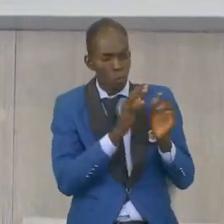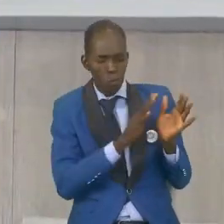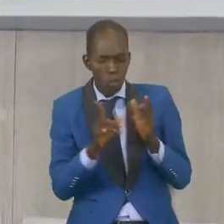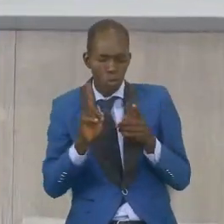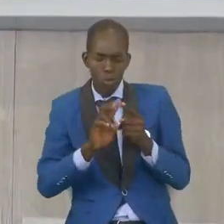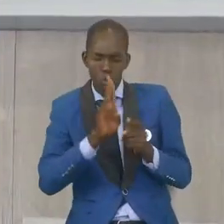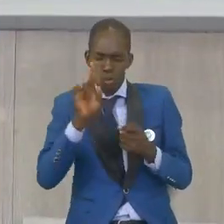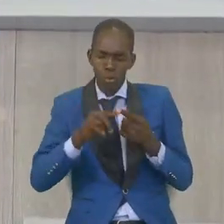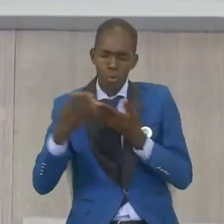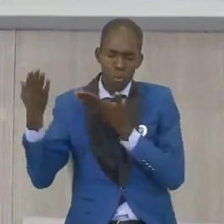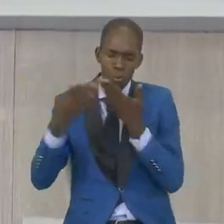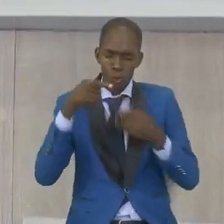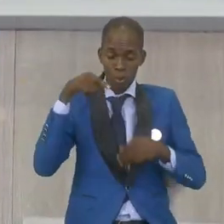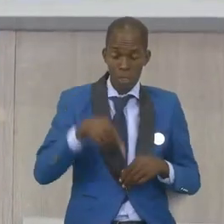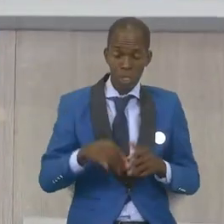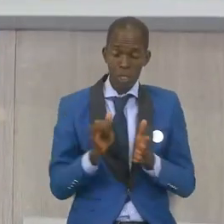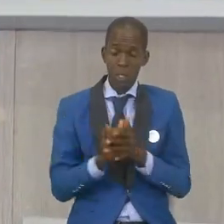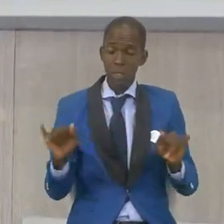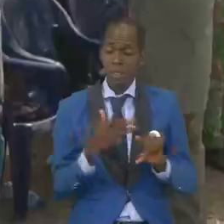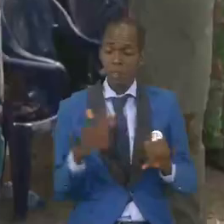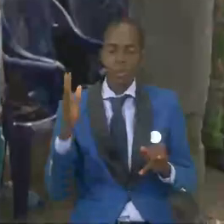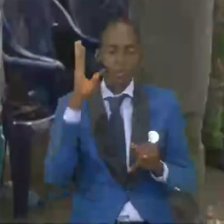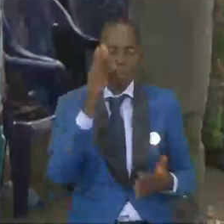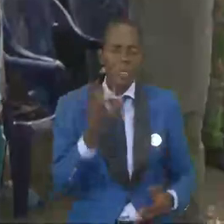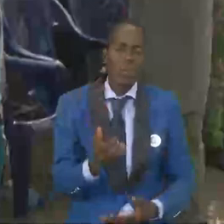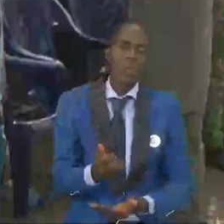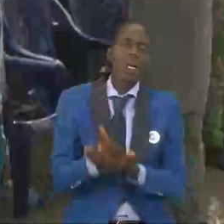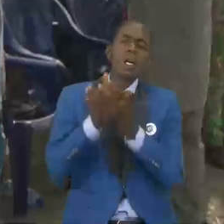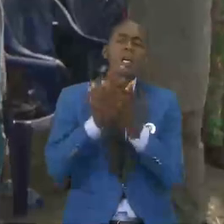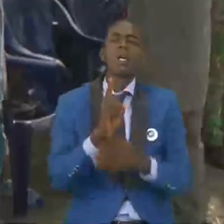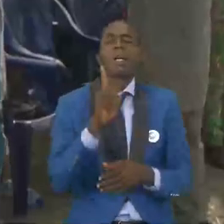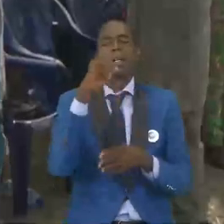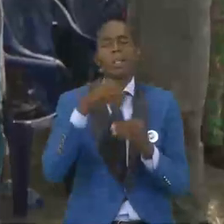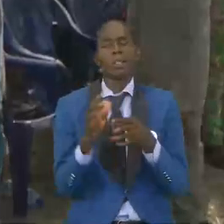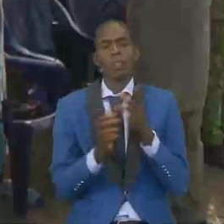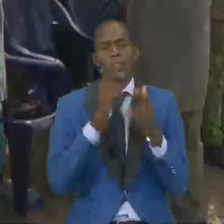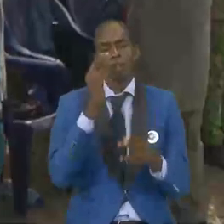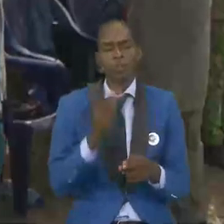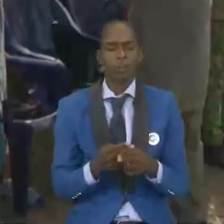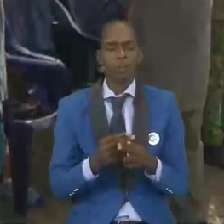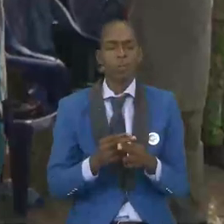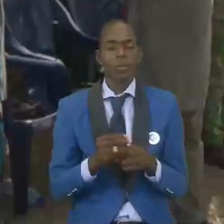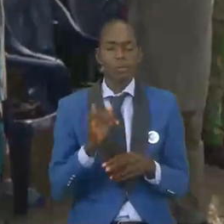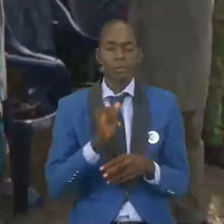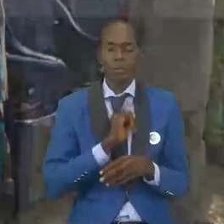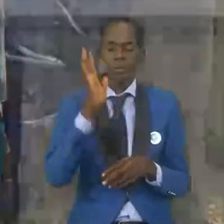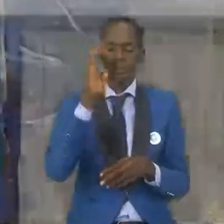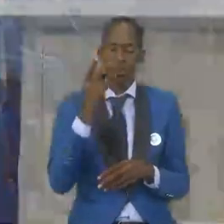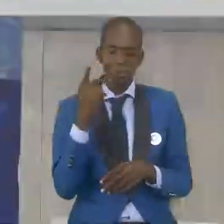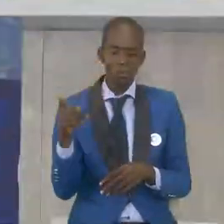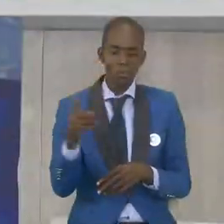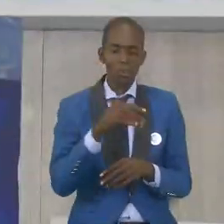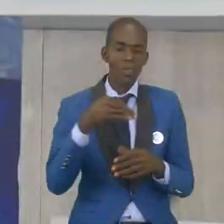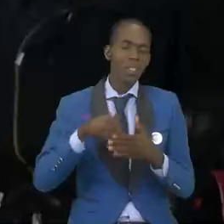Et tout ce qu'ils pensaient utiliser pour te faire tomber, cette même chose va t'élever.